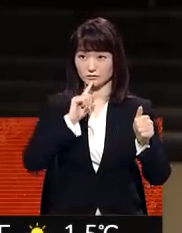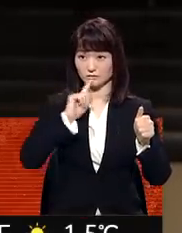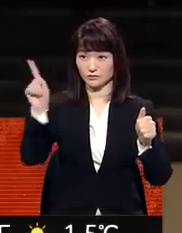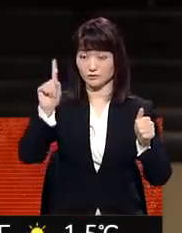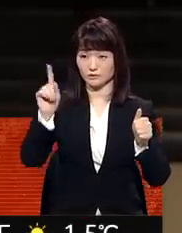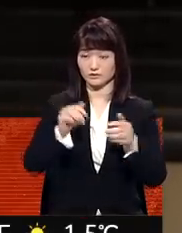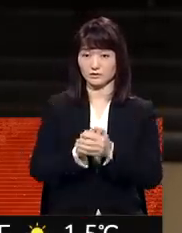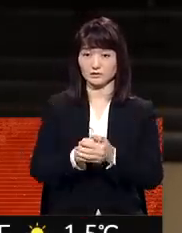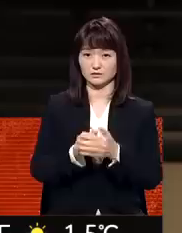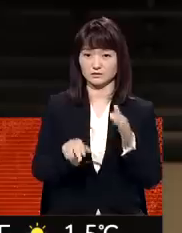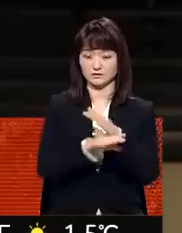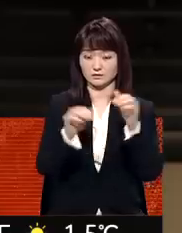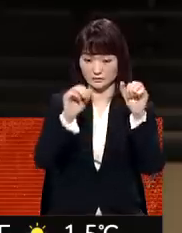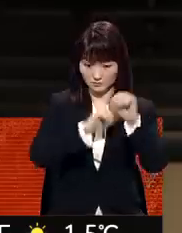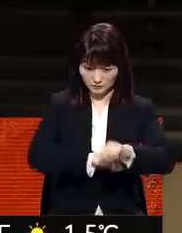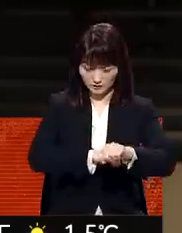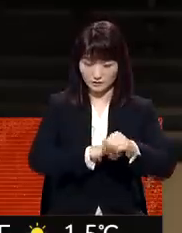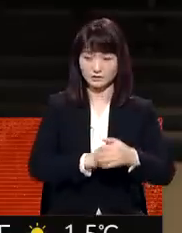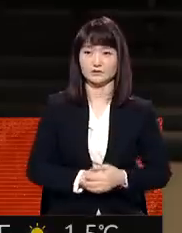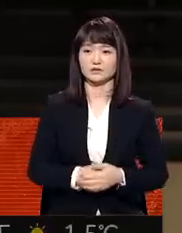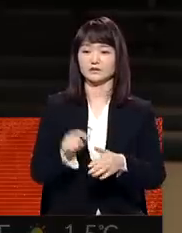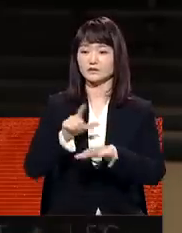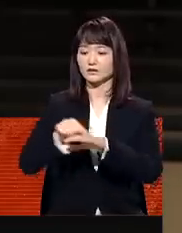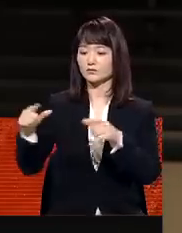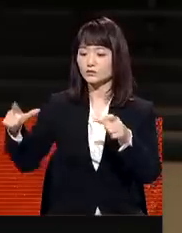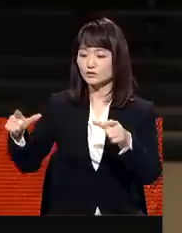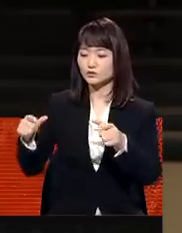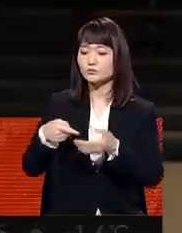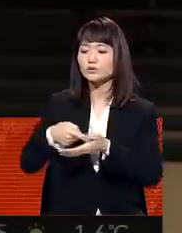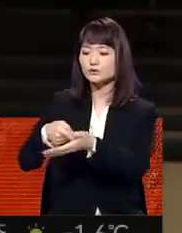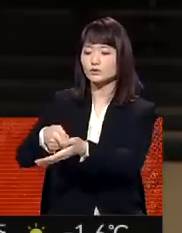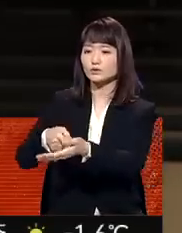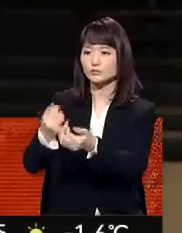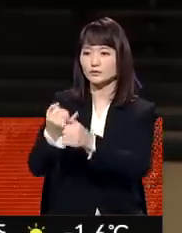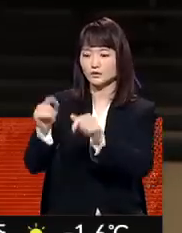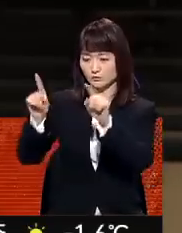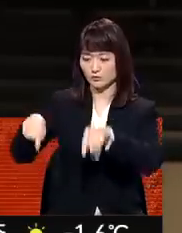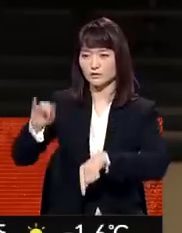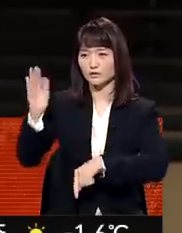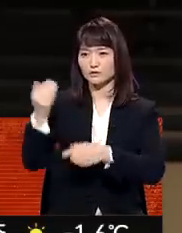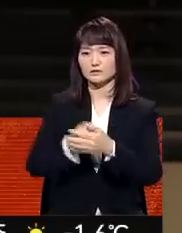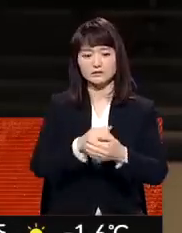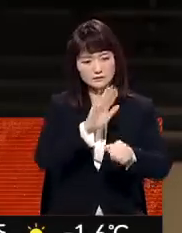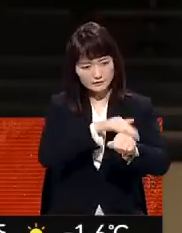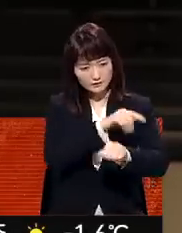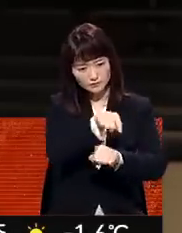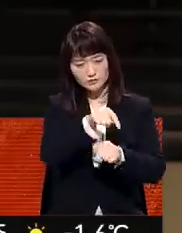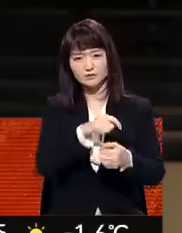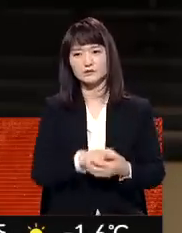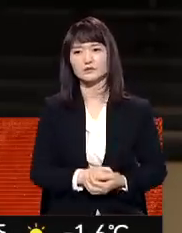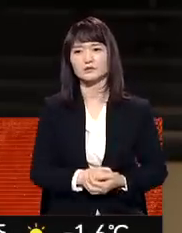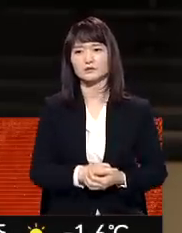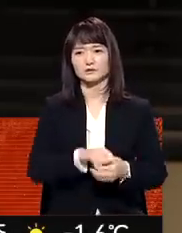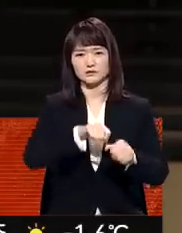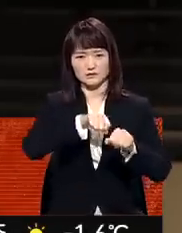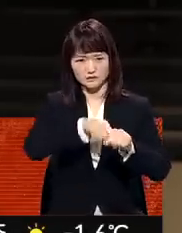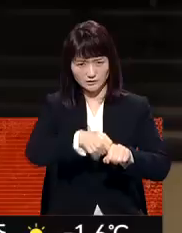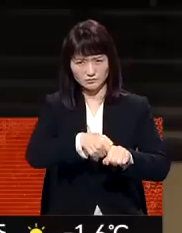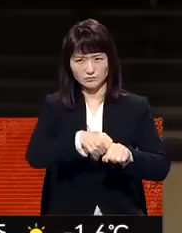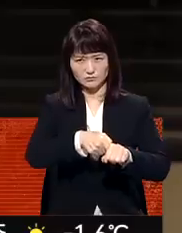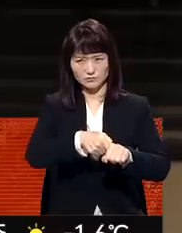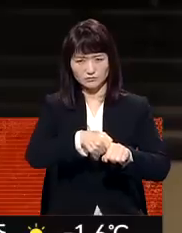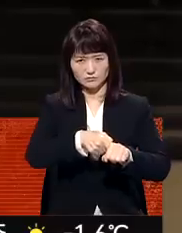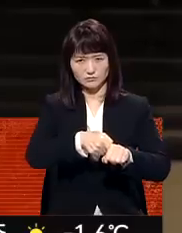일부 주는 청구만 하면 이혼이 돼요 다만 잘못했을 때는 그의 상당하는 징벌적